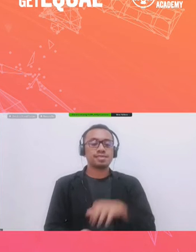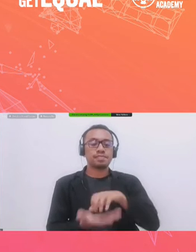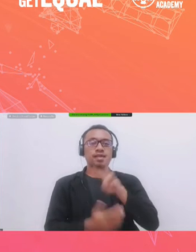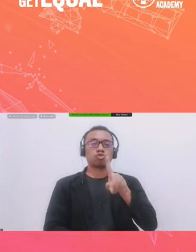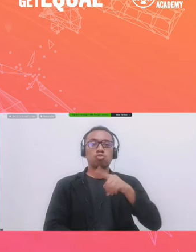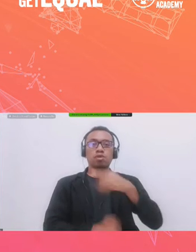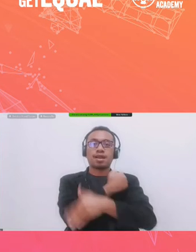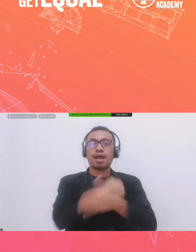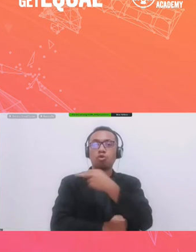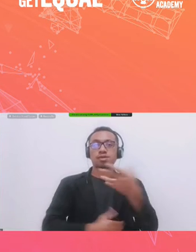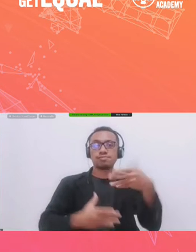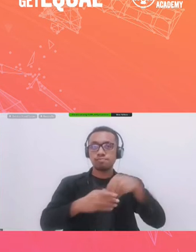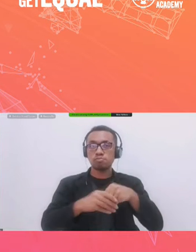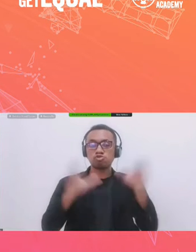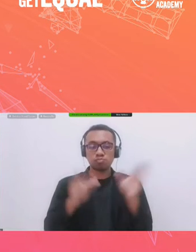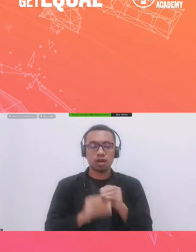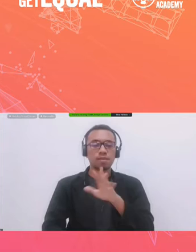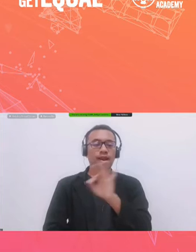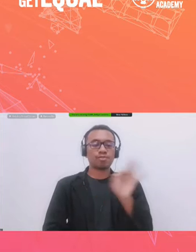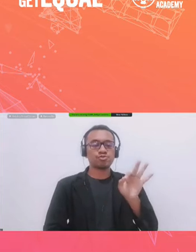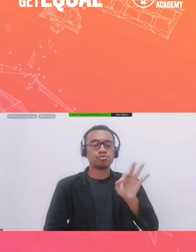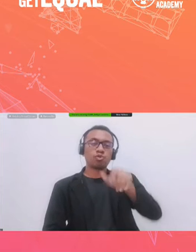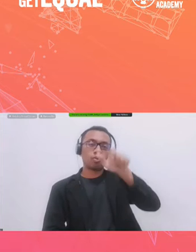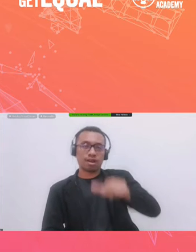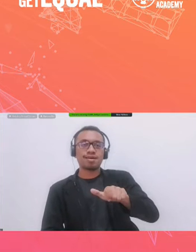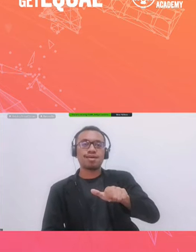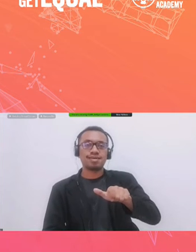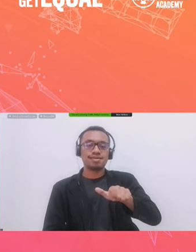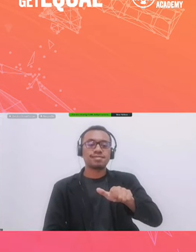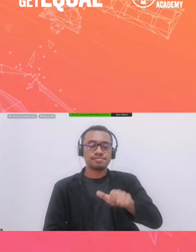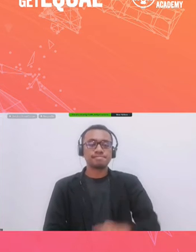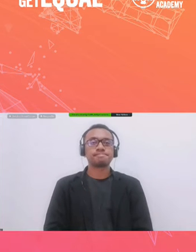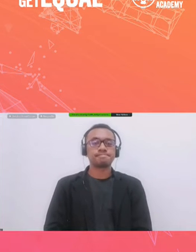termasuk di Indonesia, ada 500 anak perempuan dan kaum muda perempuan yang menjadi